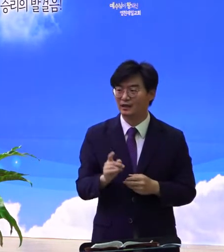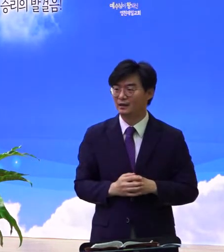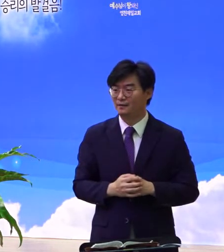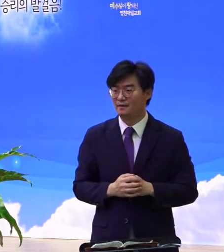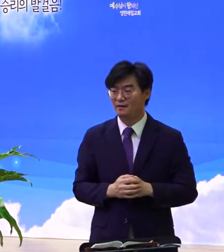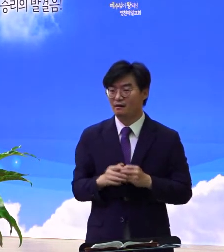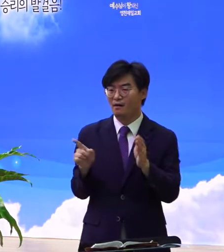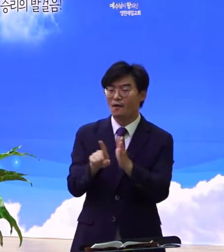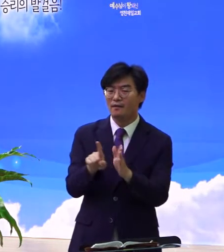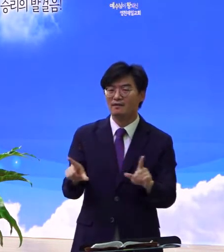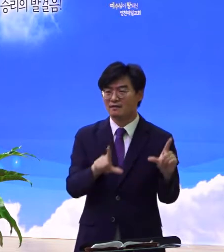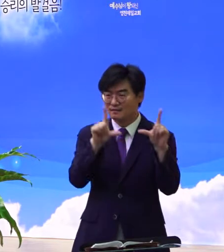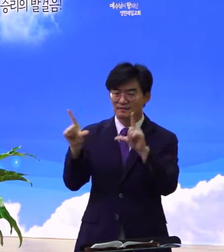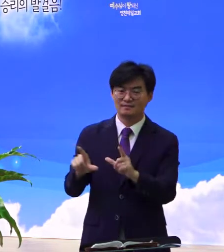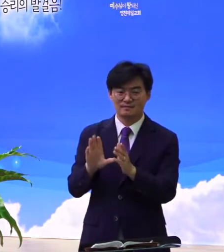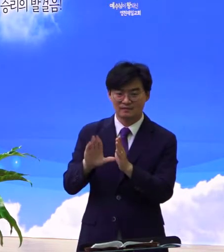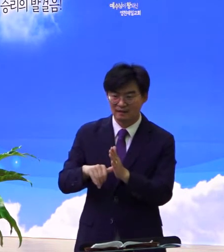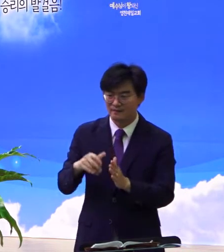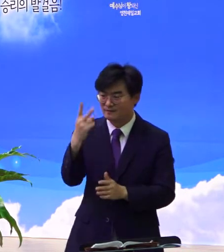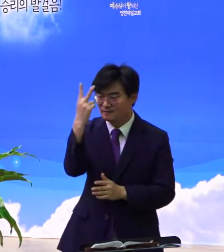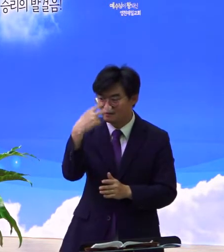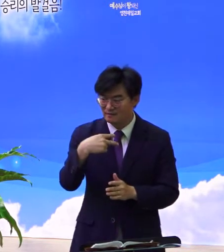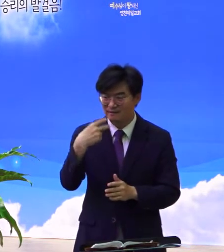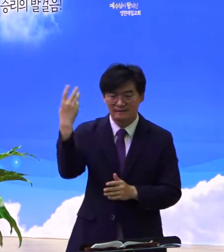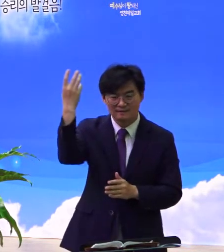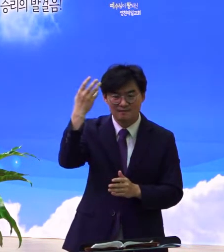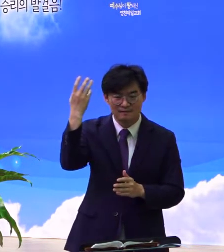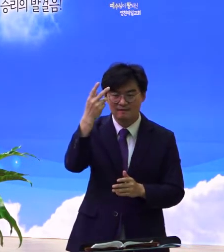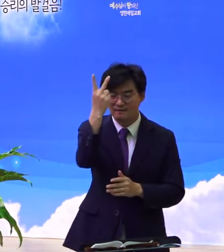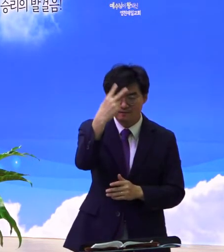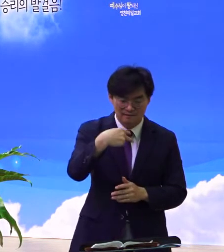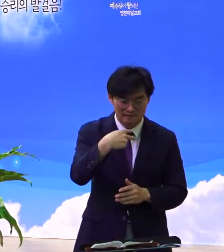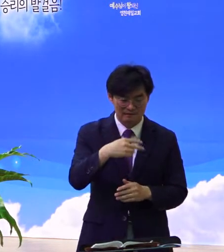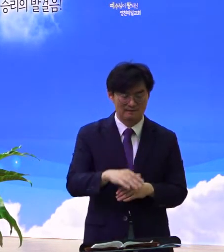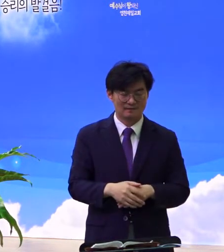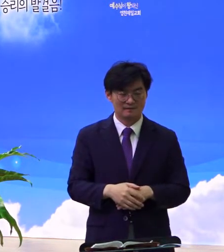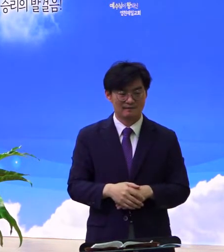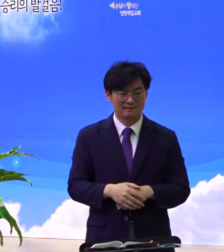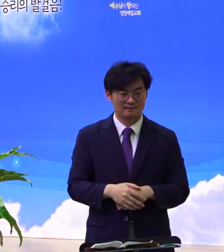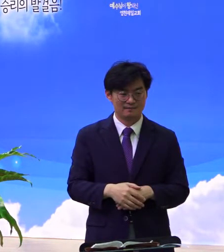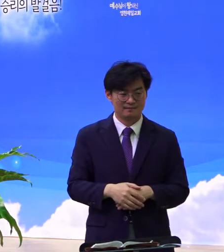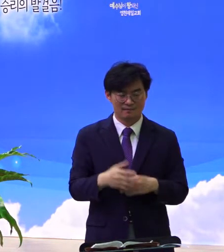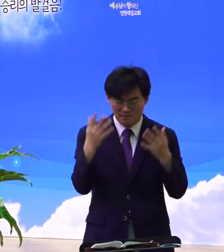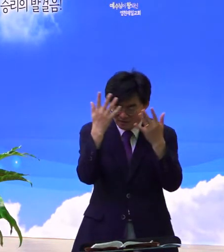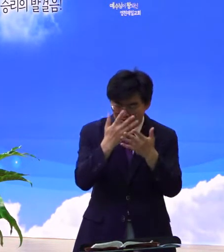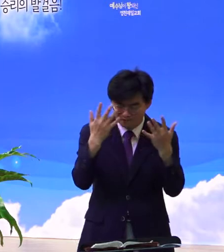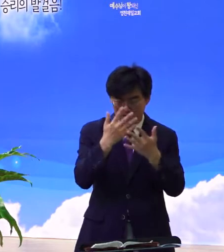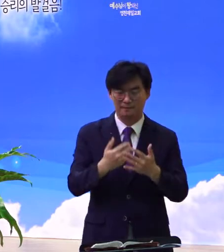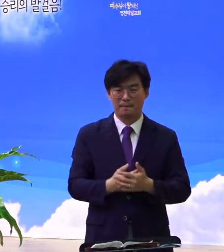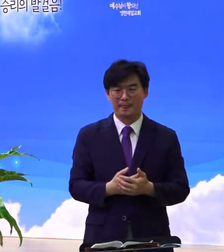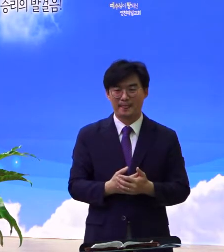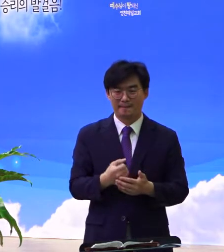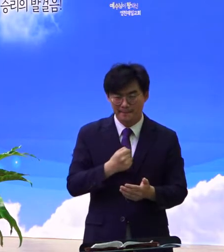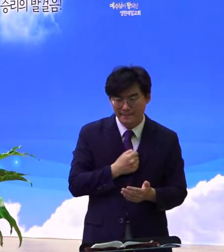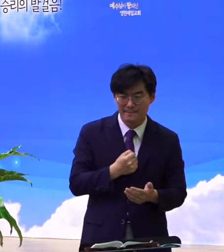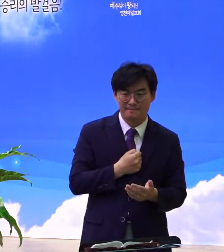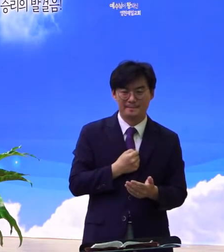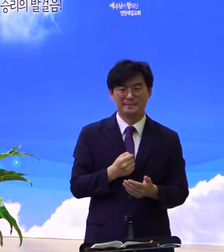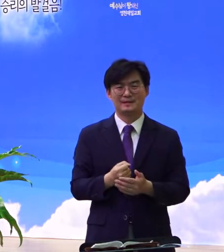신앙생활을 하는데 신앙의 눈이 어두우면 어떻습니까? 보이지 않고 침침하고 답답하고